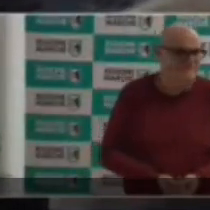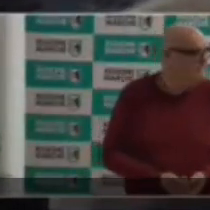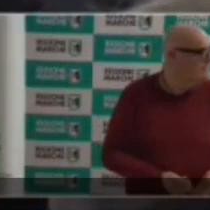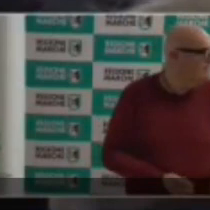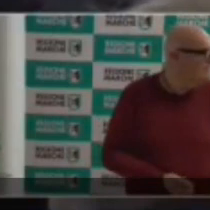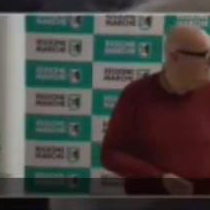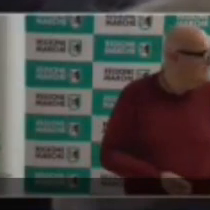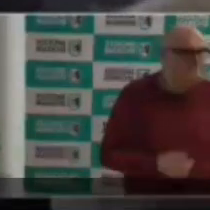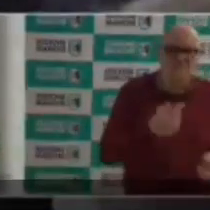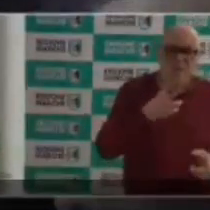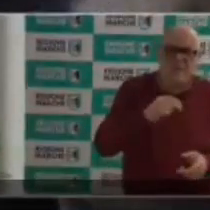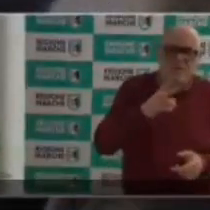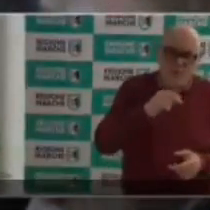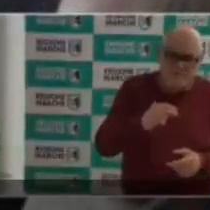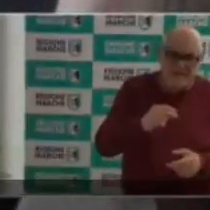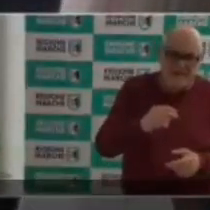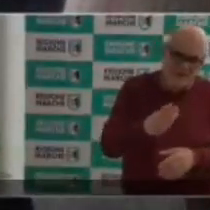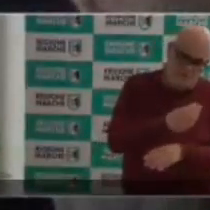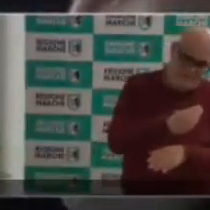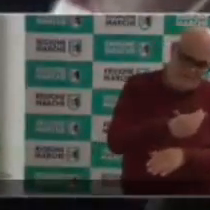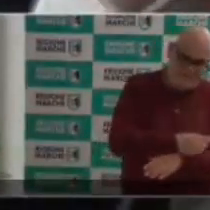psicologo, il legale.